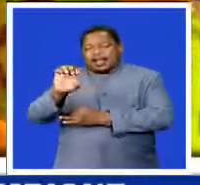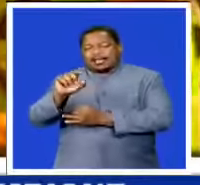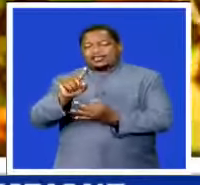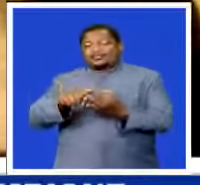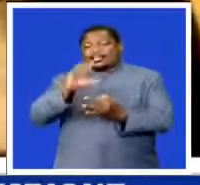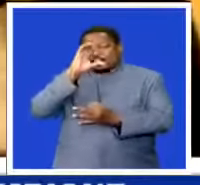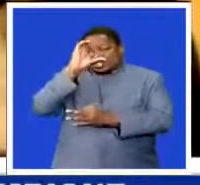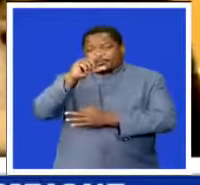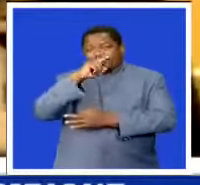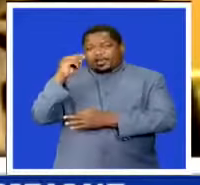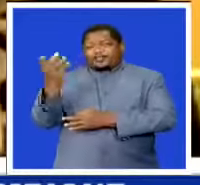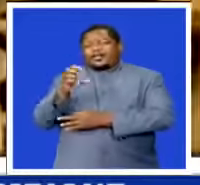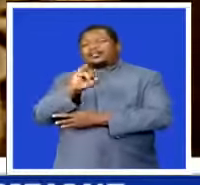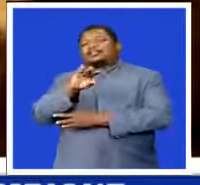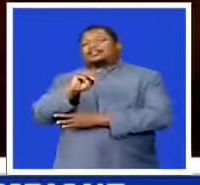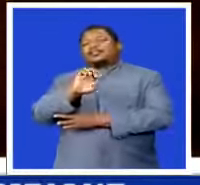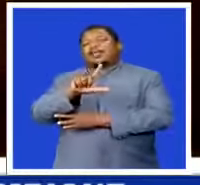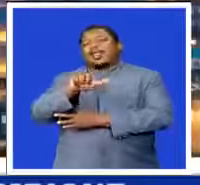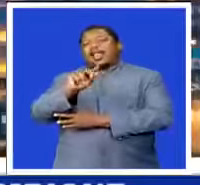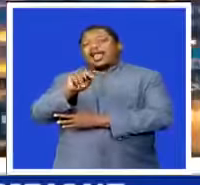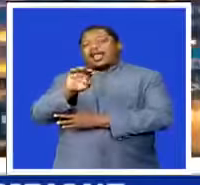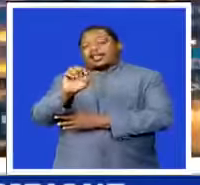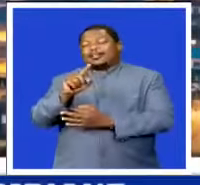bya Mozambique iMaputo.